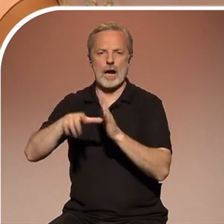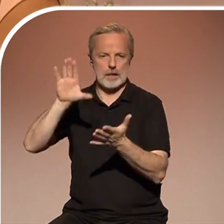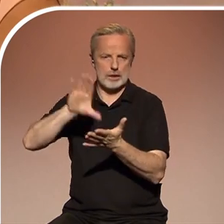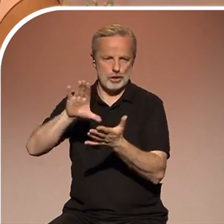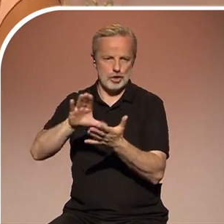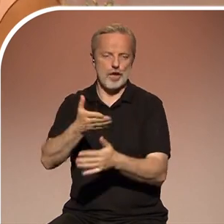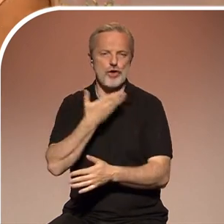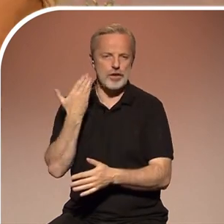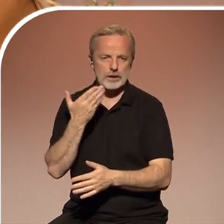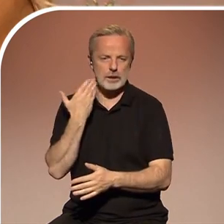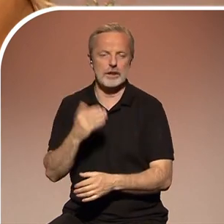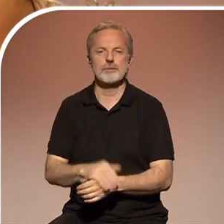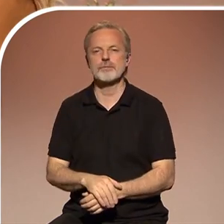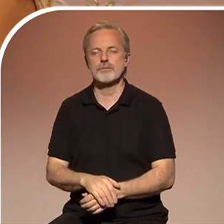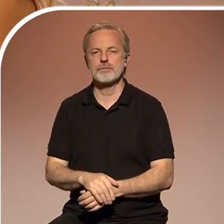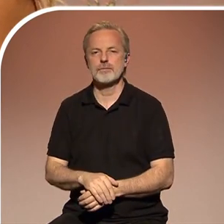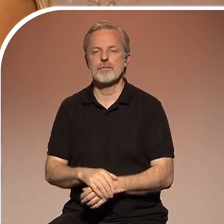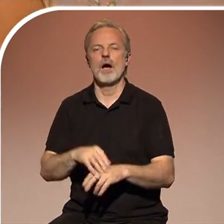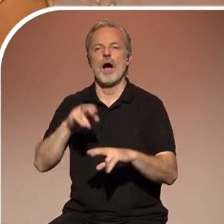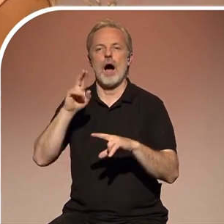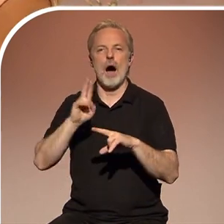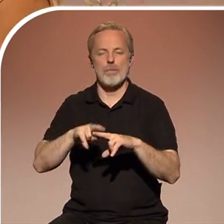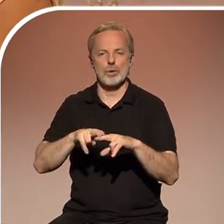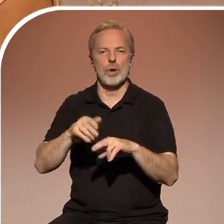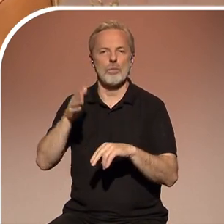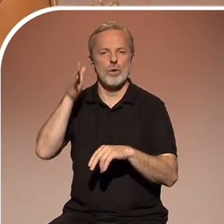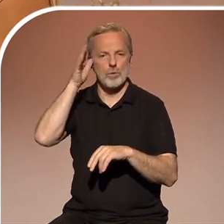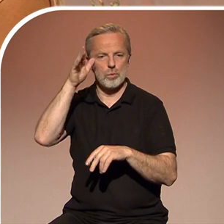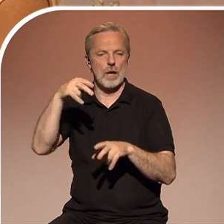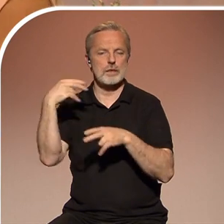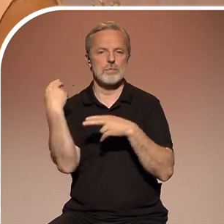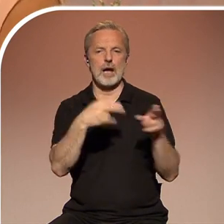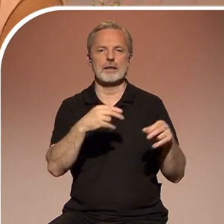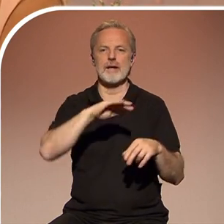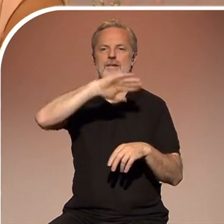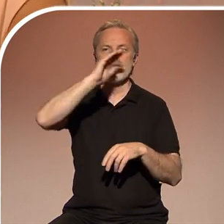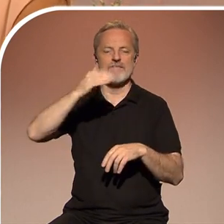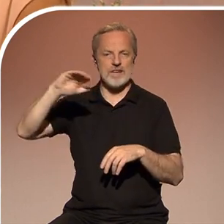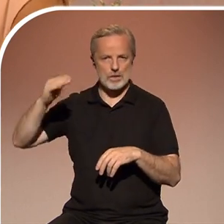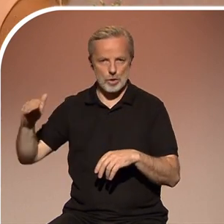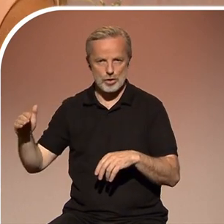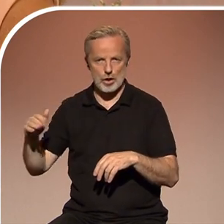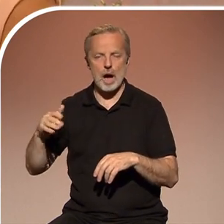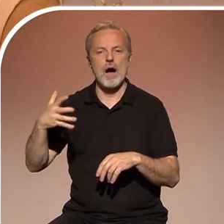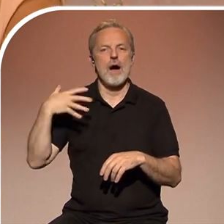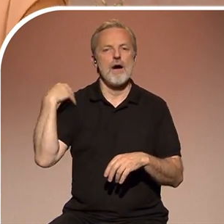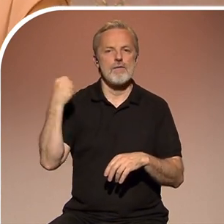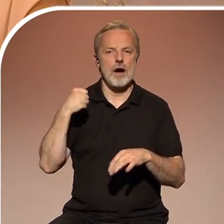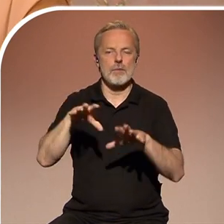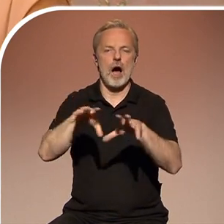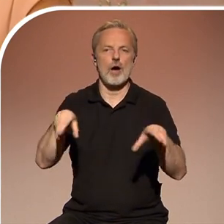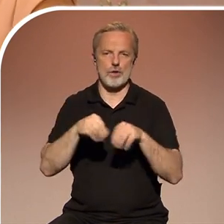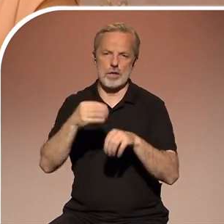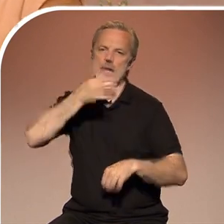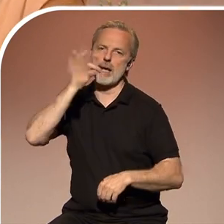Václavského náměstí, tak to je pro středu Čechy. No a potom ještě se budeme vracet zpátky na Vysočinu do farma rodiny Němcovy. Tak